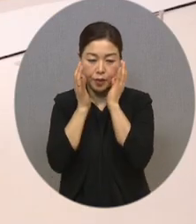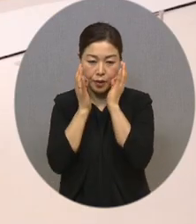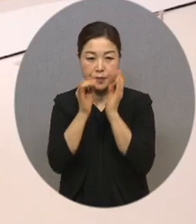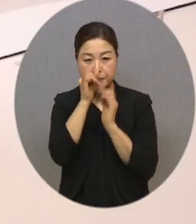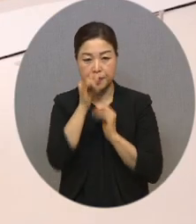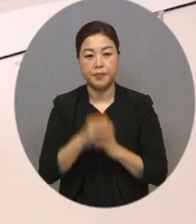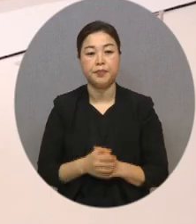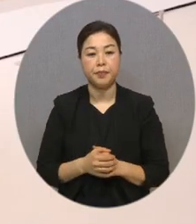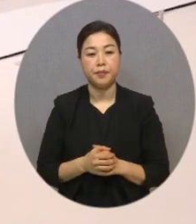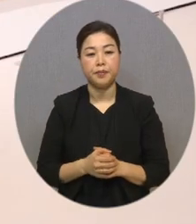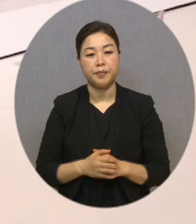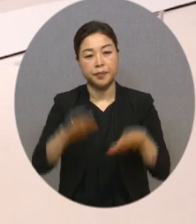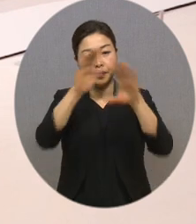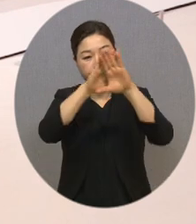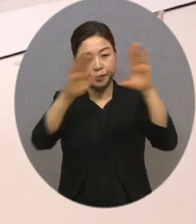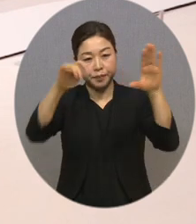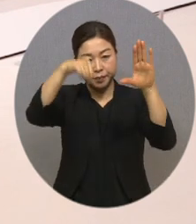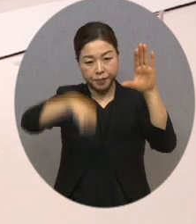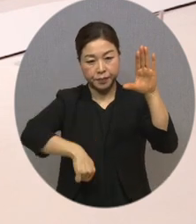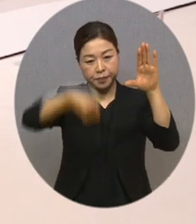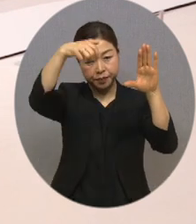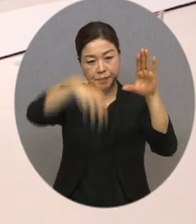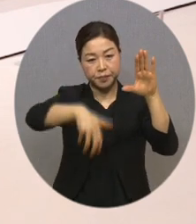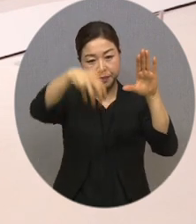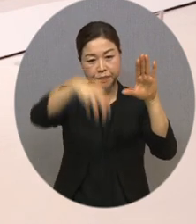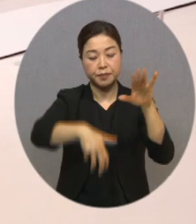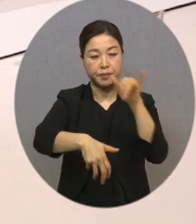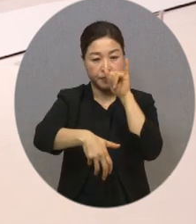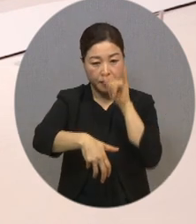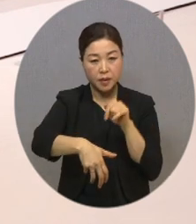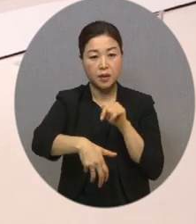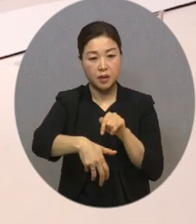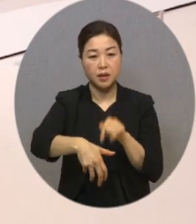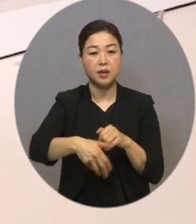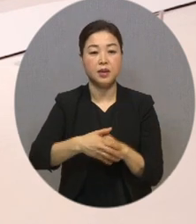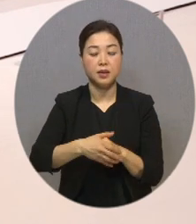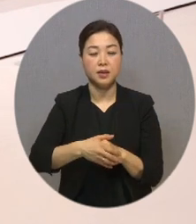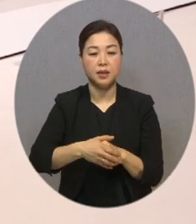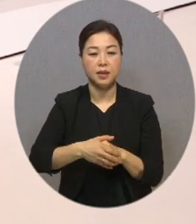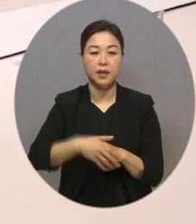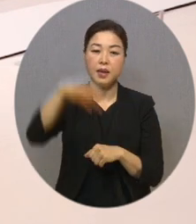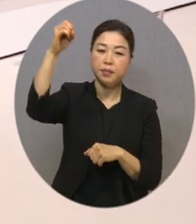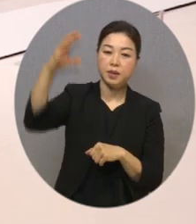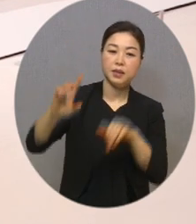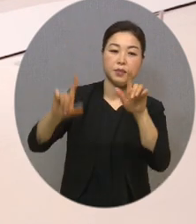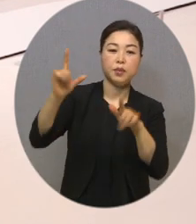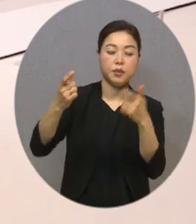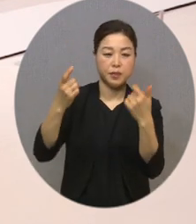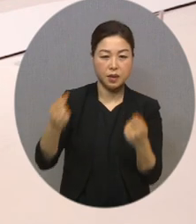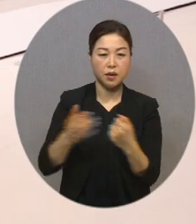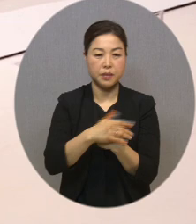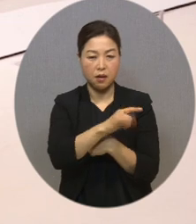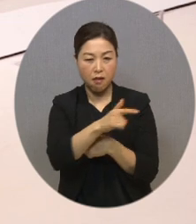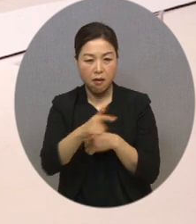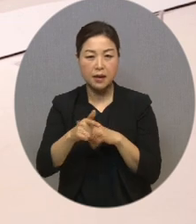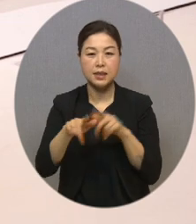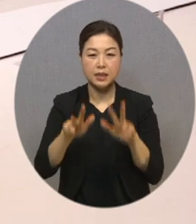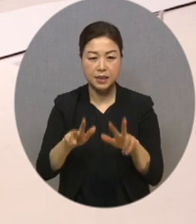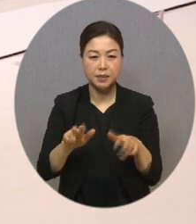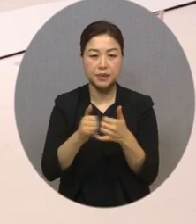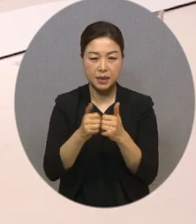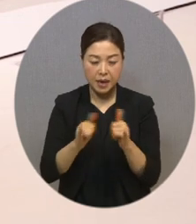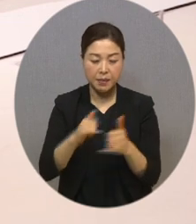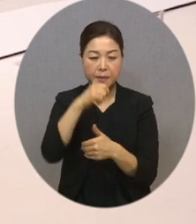하늘에서 땅으로 흘러내리는 심연의 폭포는 고매한 빛의 줄기처럼 복잡다단한 현대인들의 마음을 치유하는